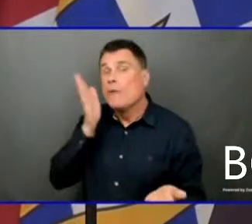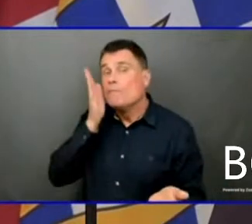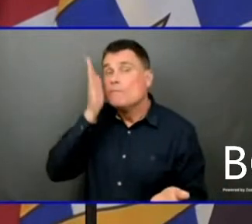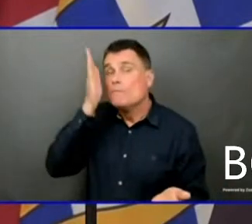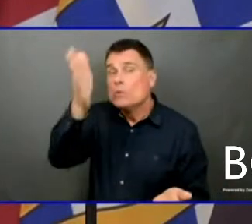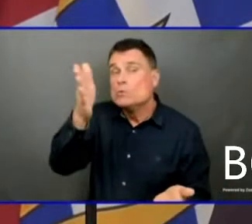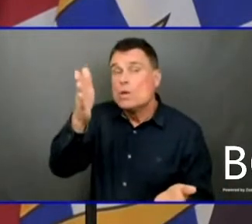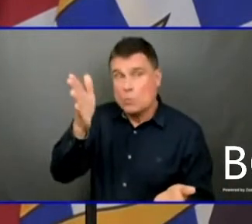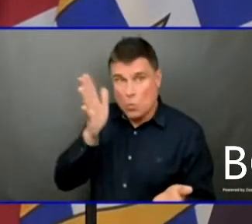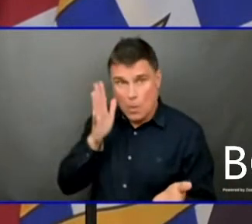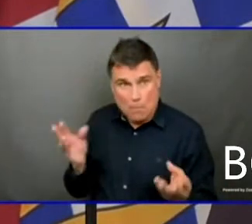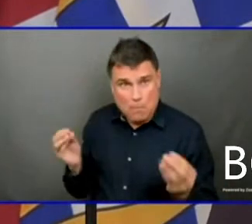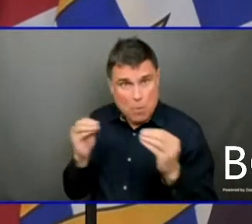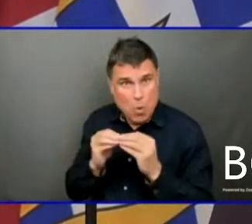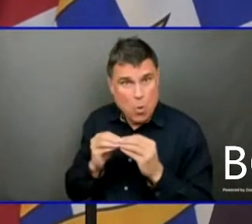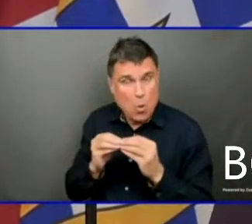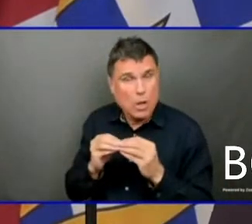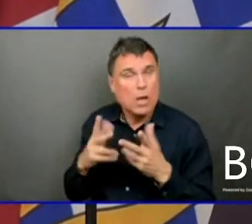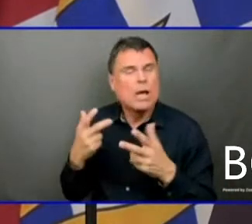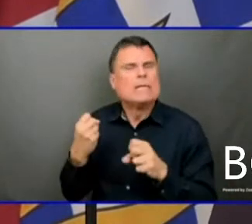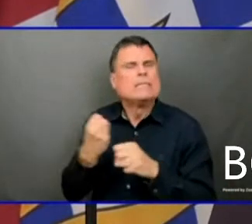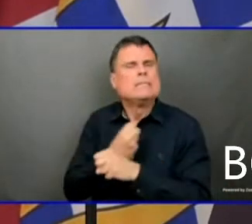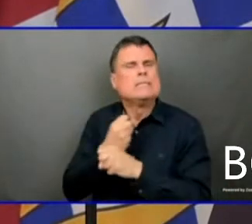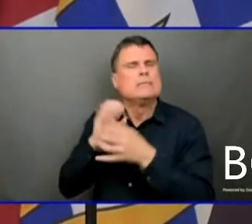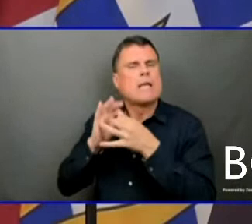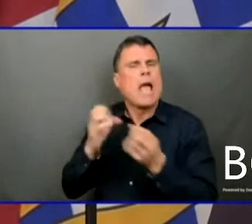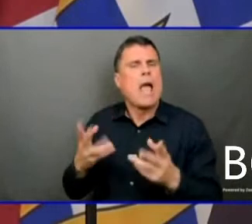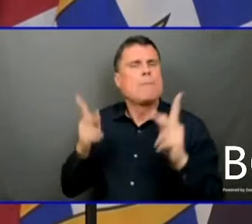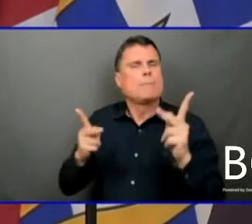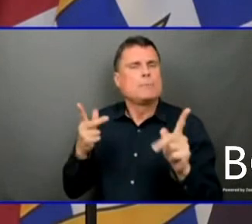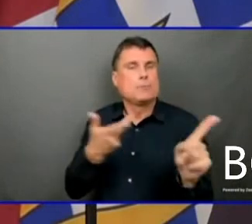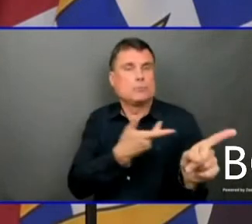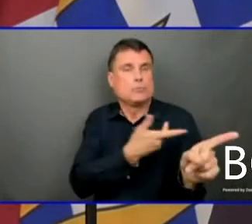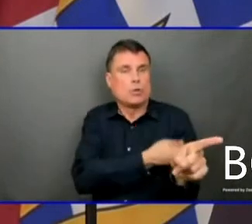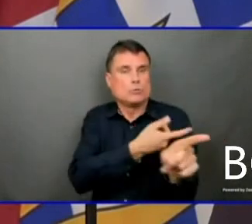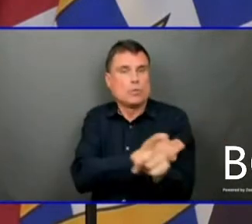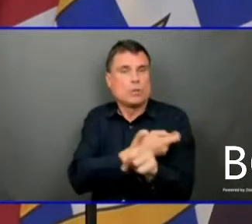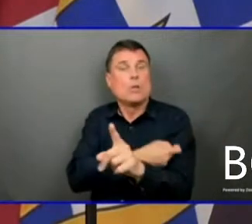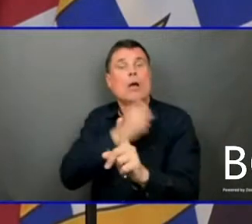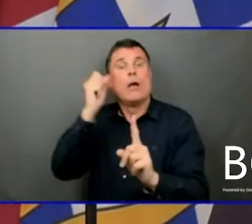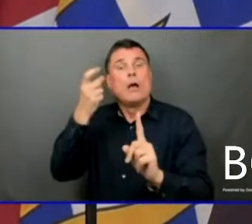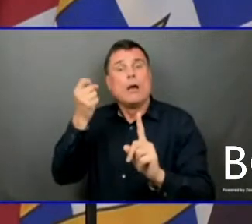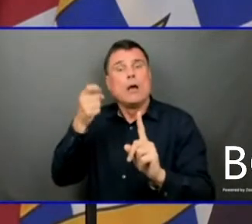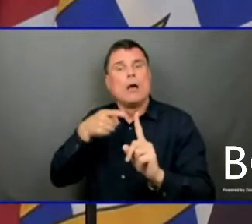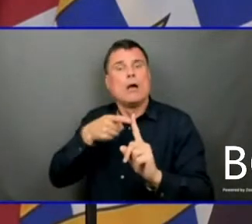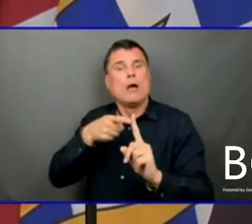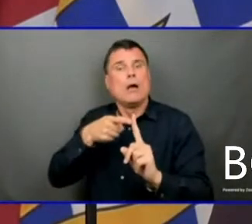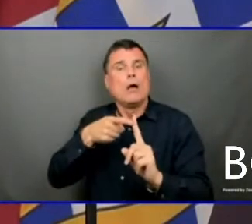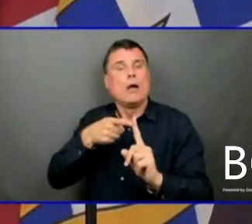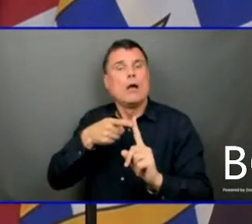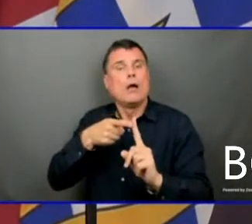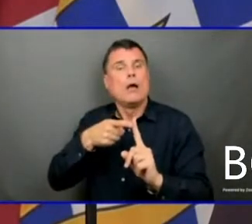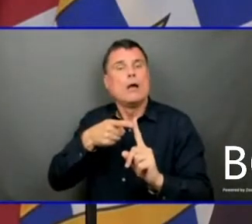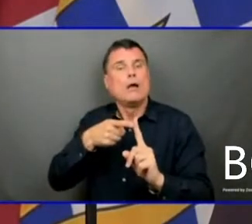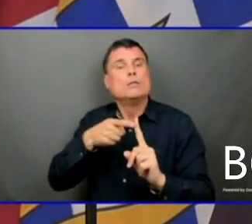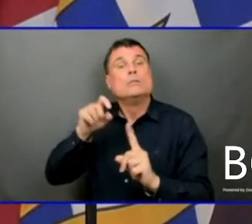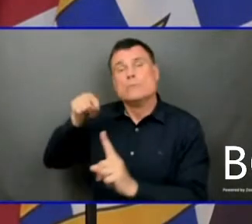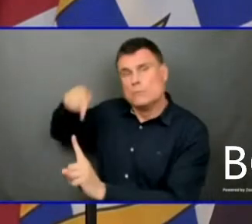法在这个注册点给你们打，就是因为这个疫苗的储存温度都有讲